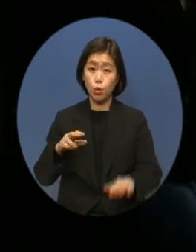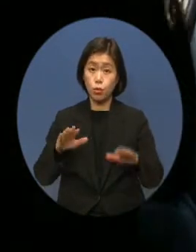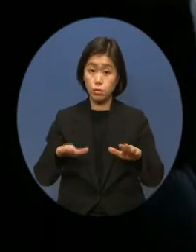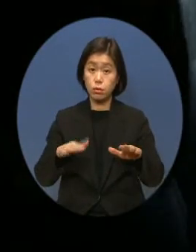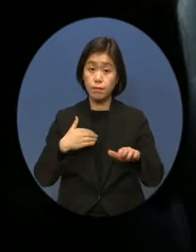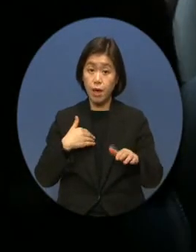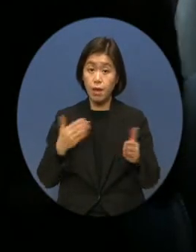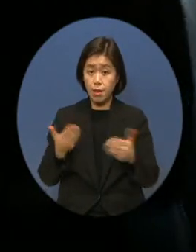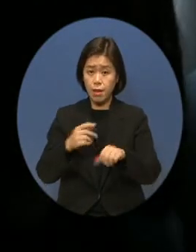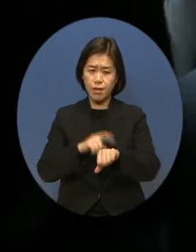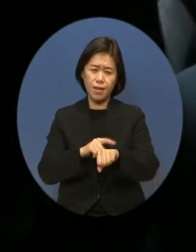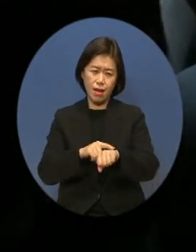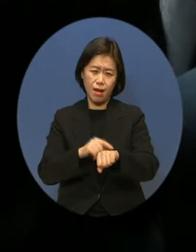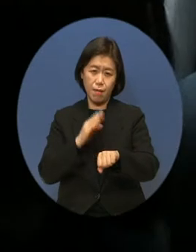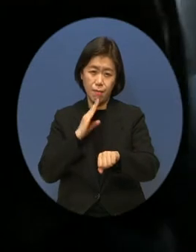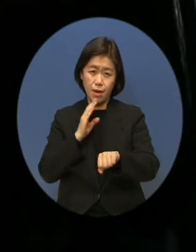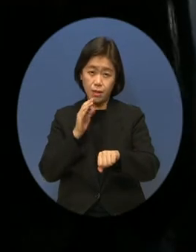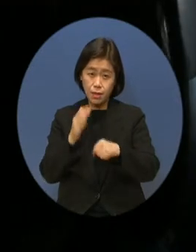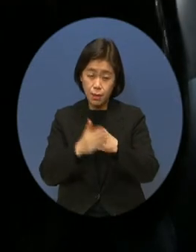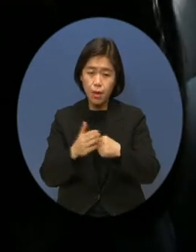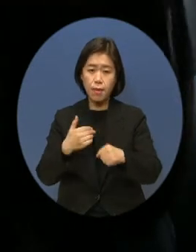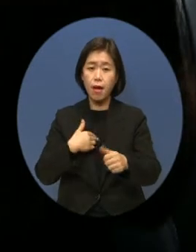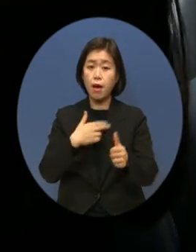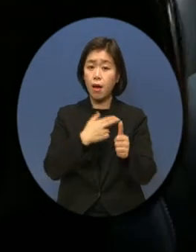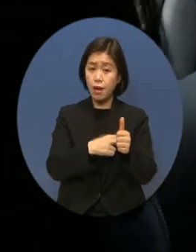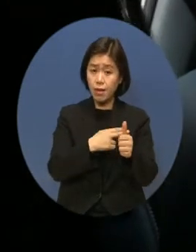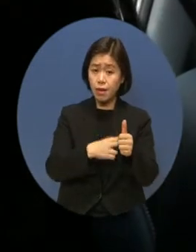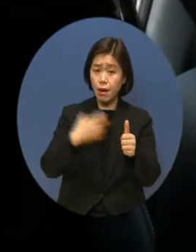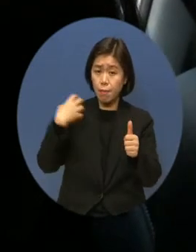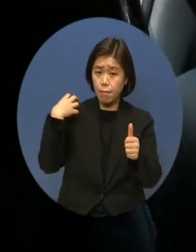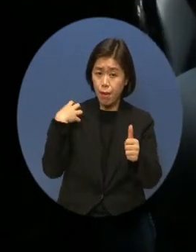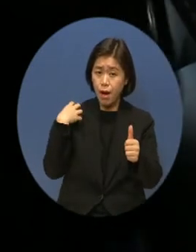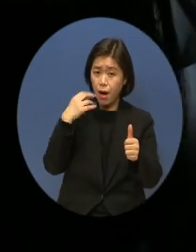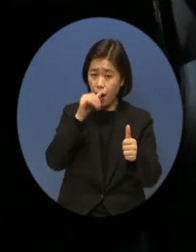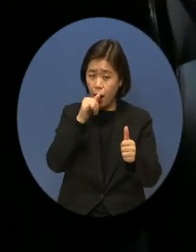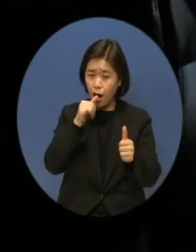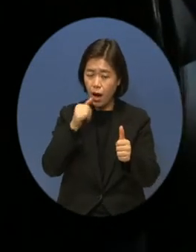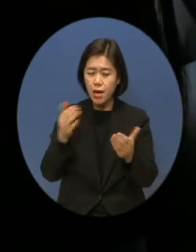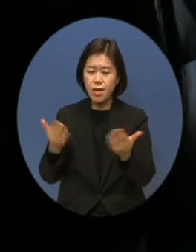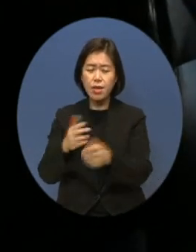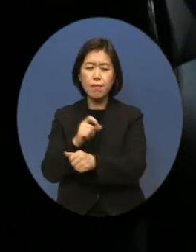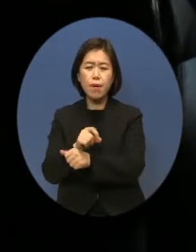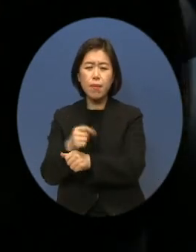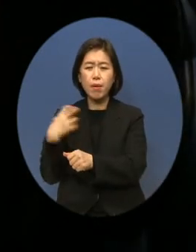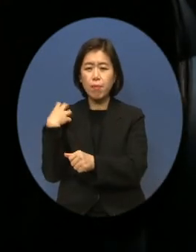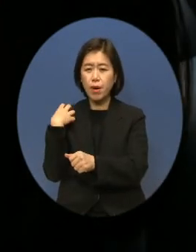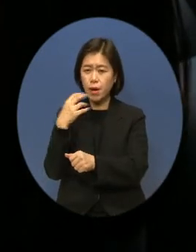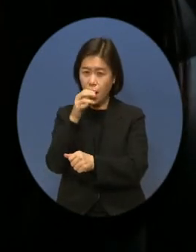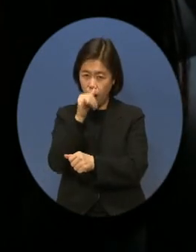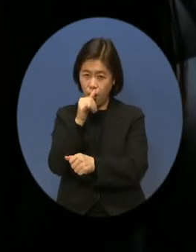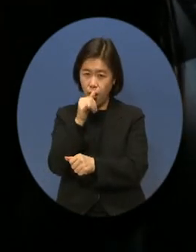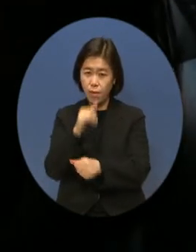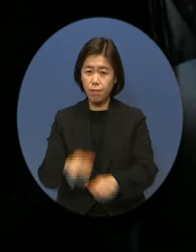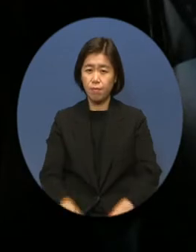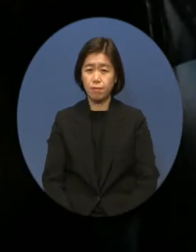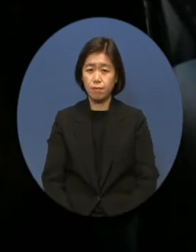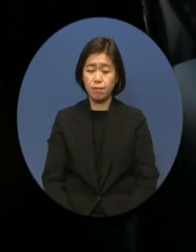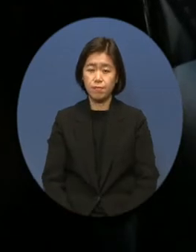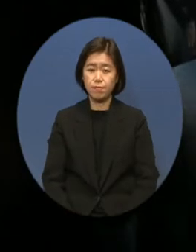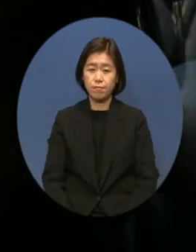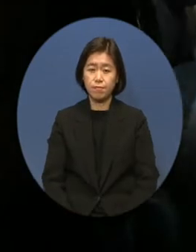시간이기도 하고 하니까 제가 강사이기도 하기 때문에요. 네, 그래서 일이죠 지금은.